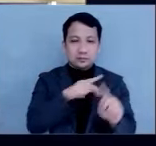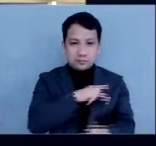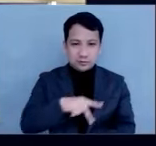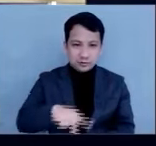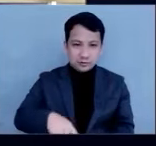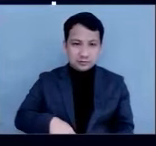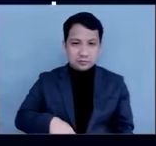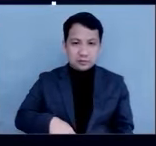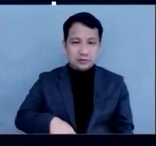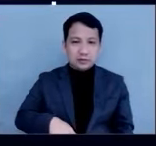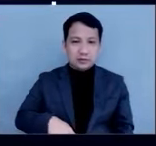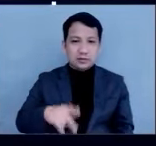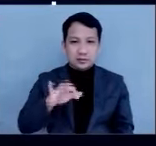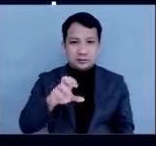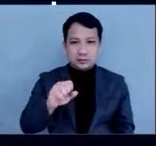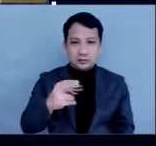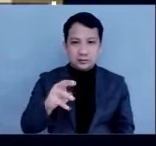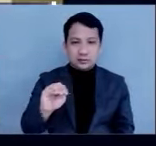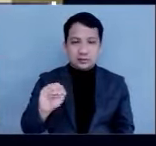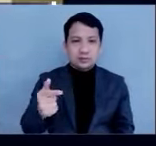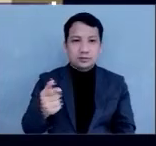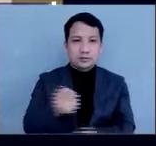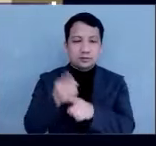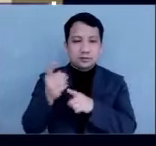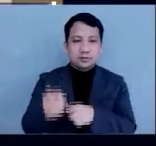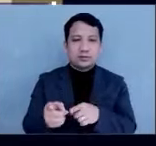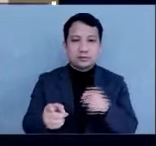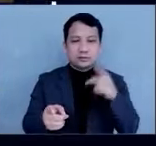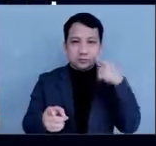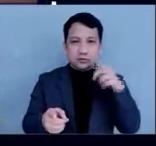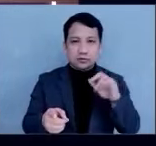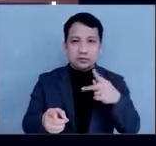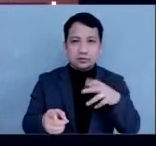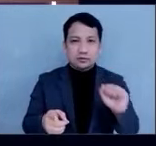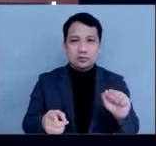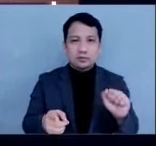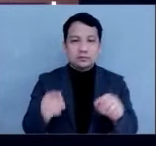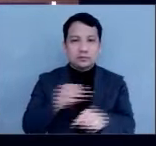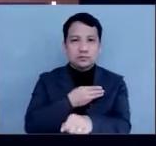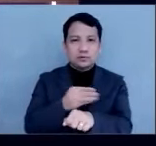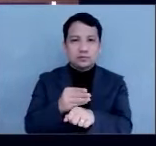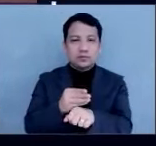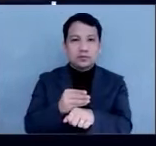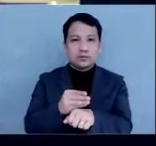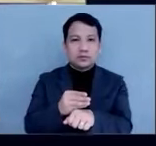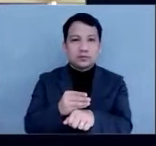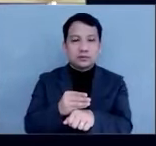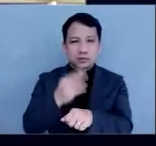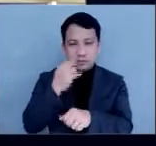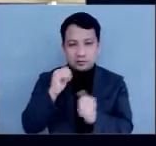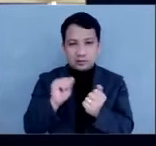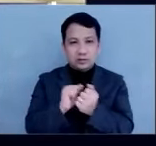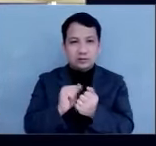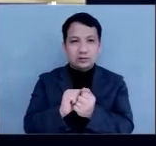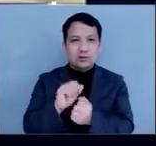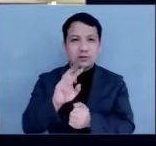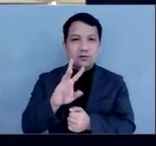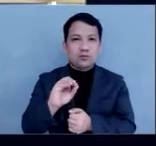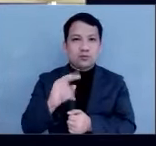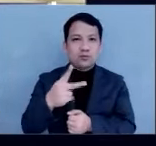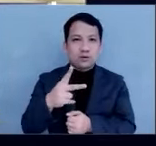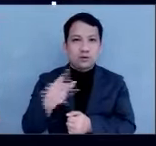Charming. Ididirek ito ng veteranong si Paul King na nasa likod ng musical fantasy comedy film na Wonka. Kung